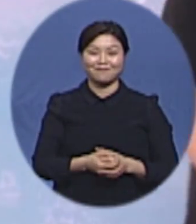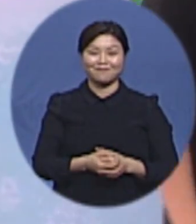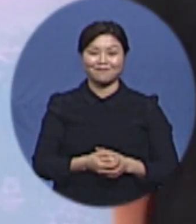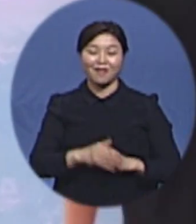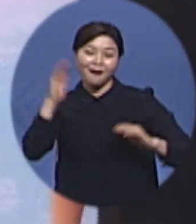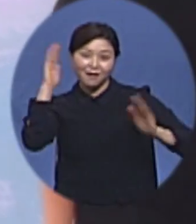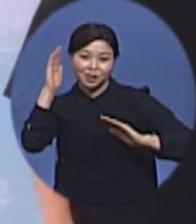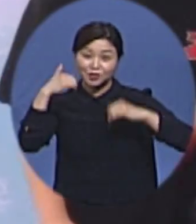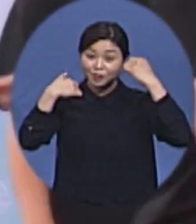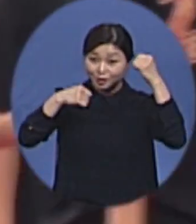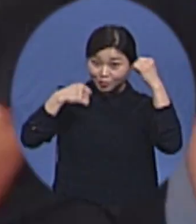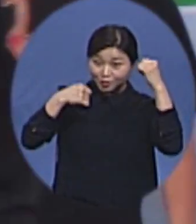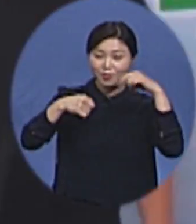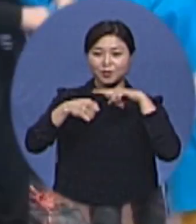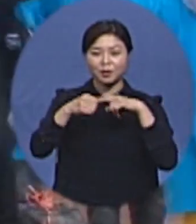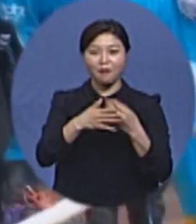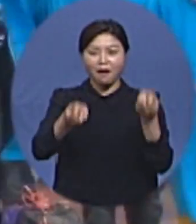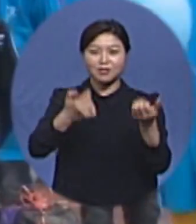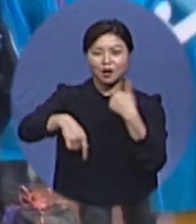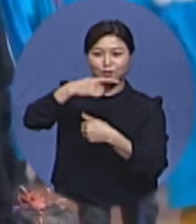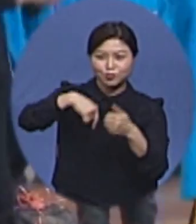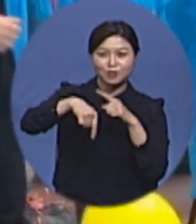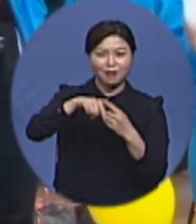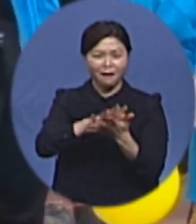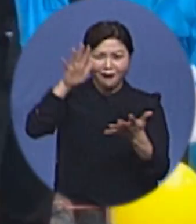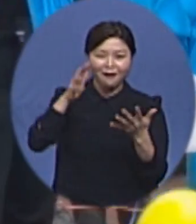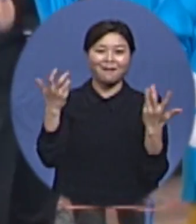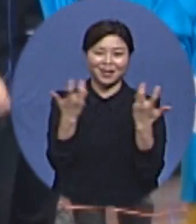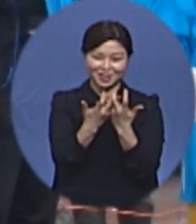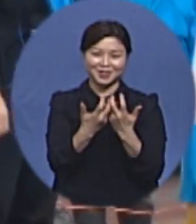학생들의 댄스 공연으로 행사장 분위기가 달아올랐습니다.